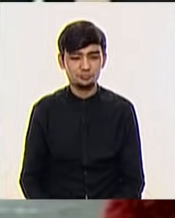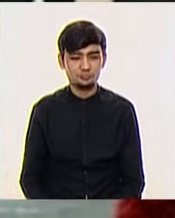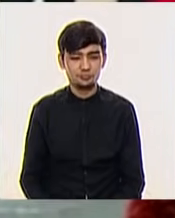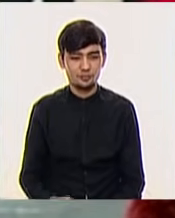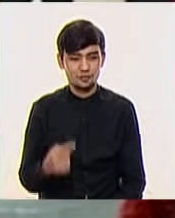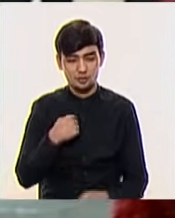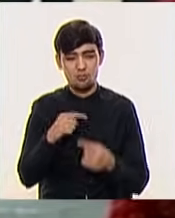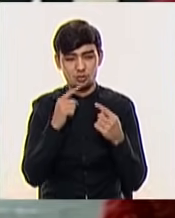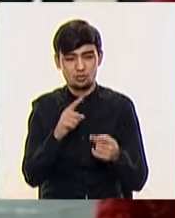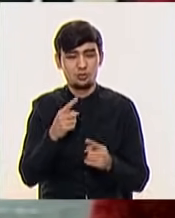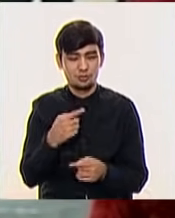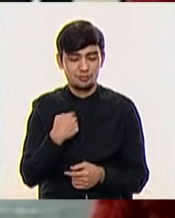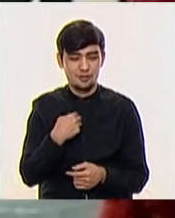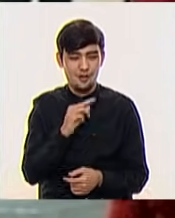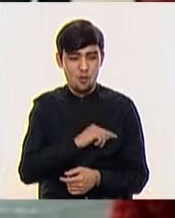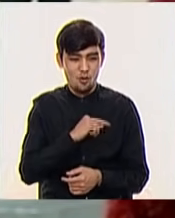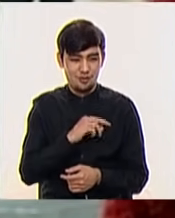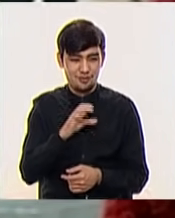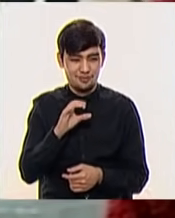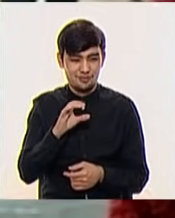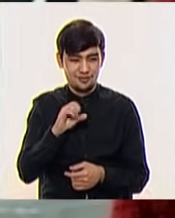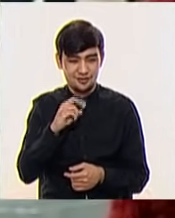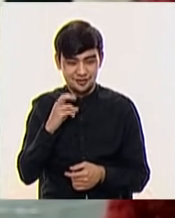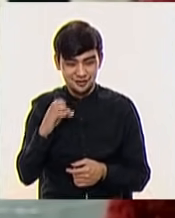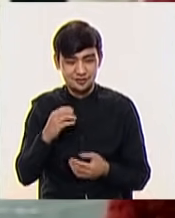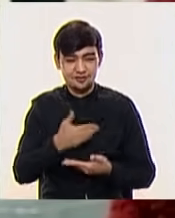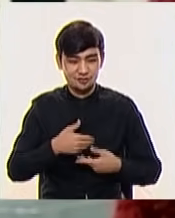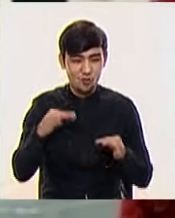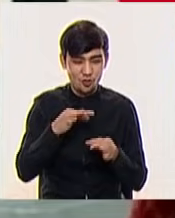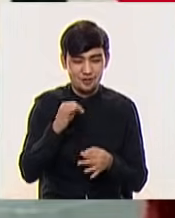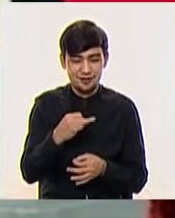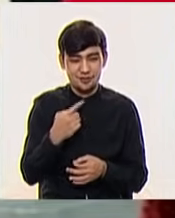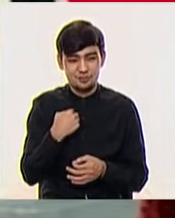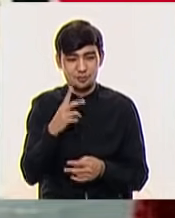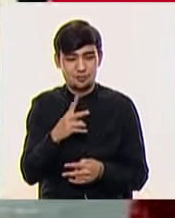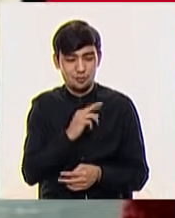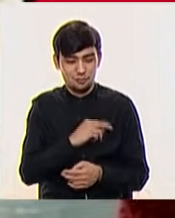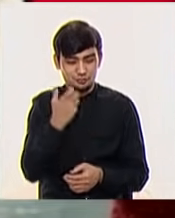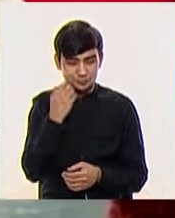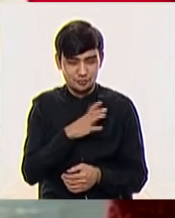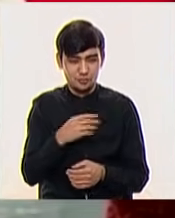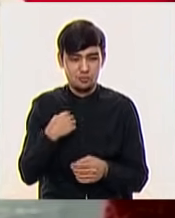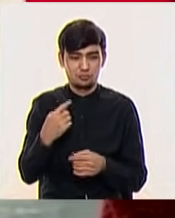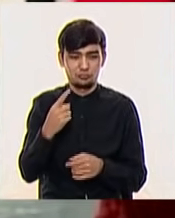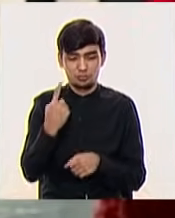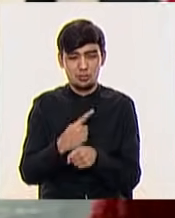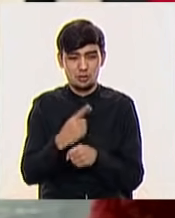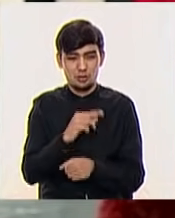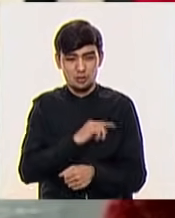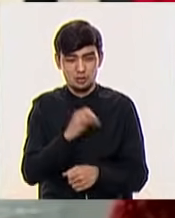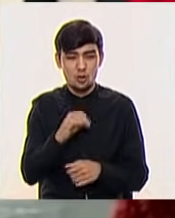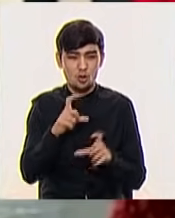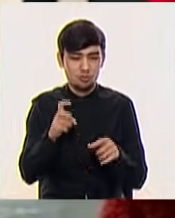Я протестую, потому что секс-работники подвергаются дискриминации. Мы единственные, кому из сферы услуг не разрешают работать. Люди могут